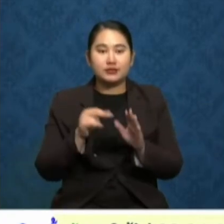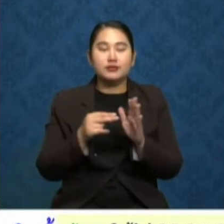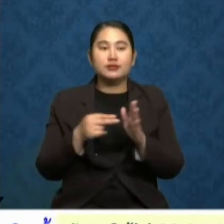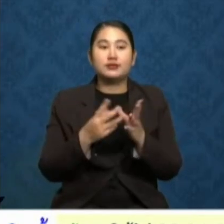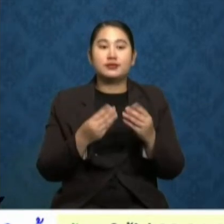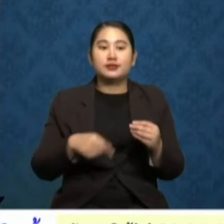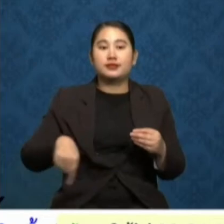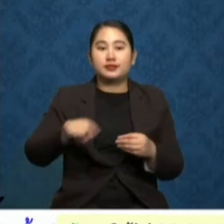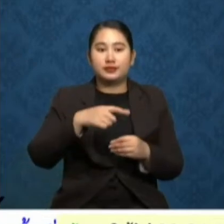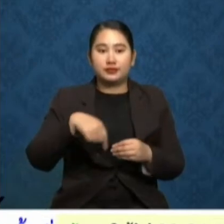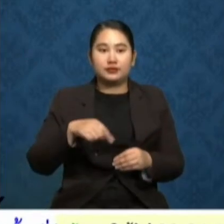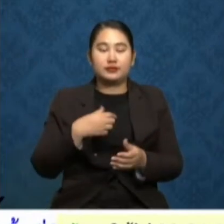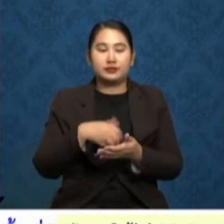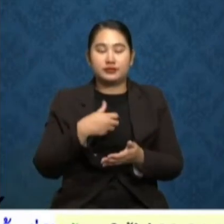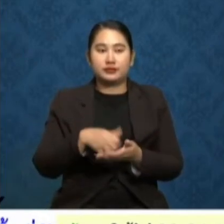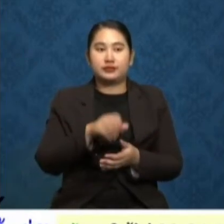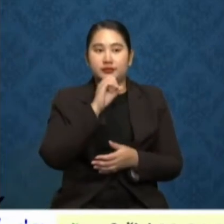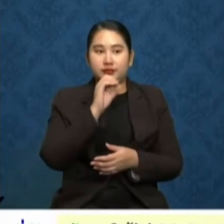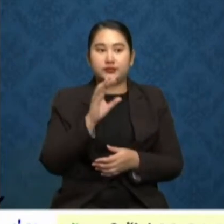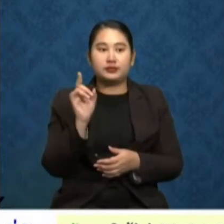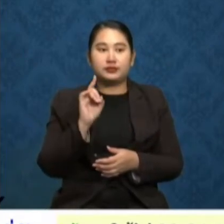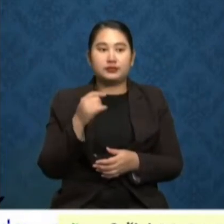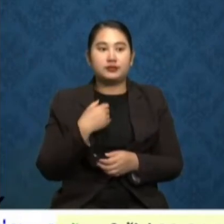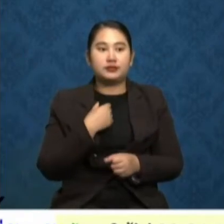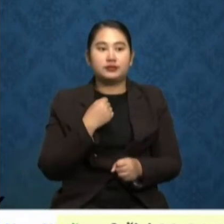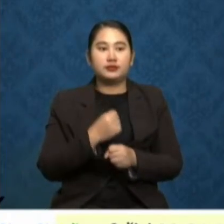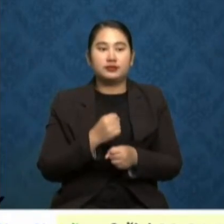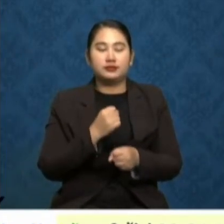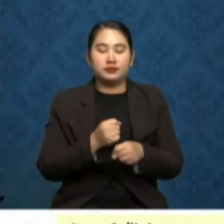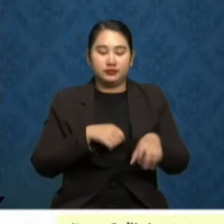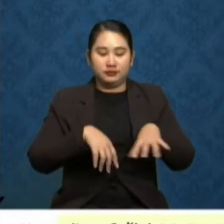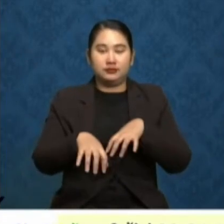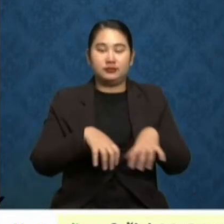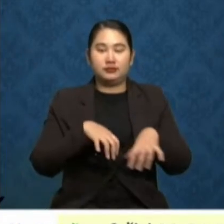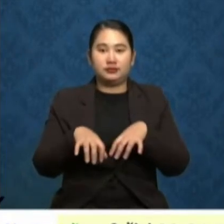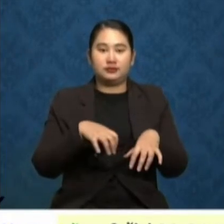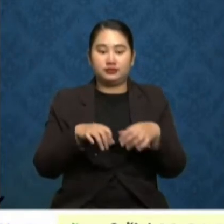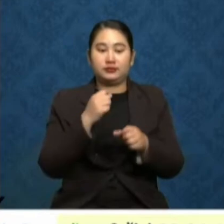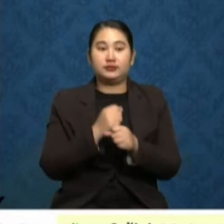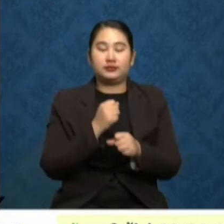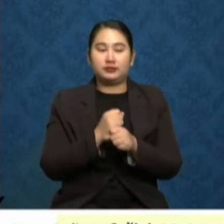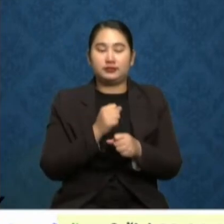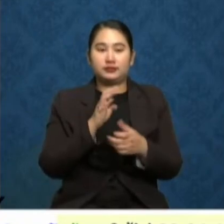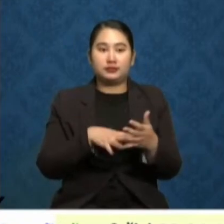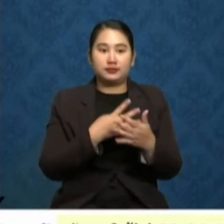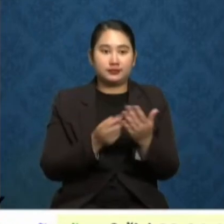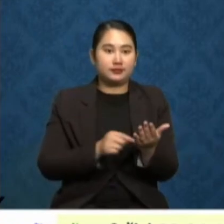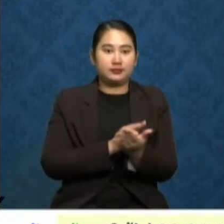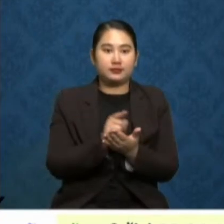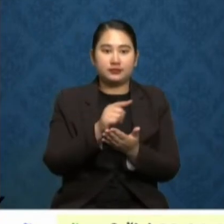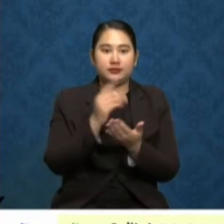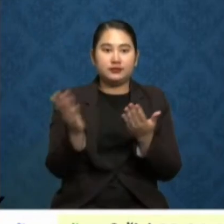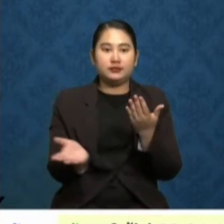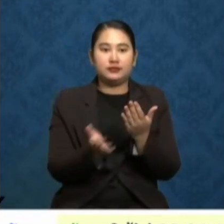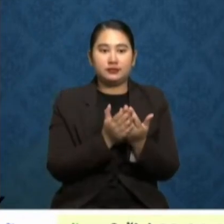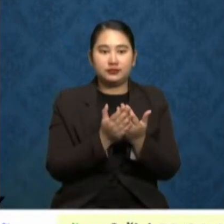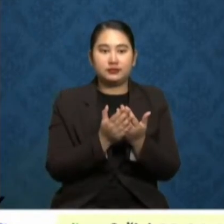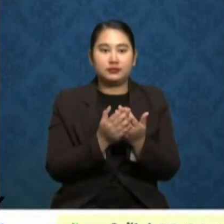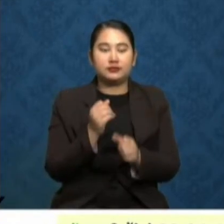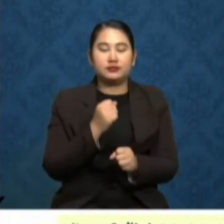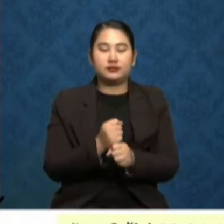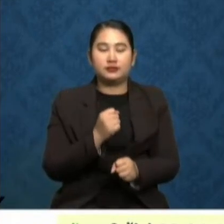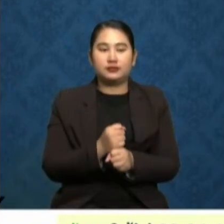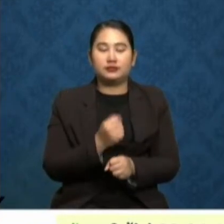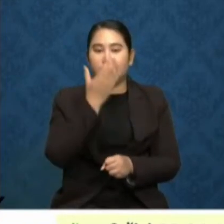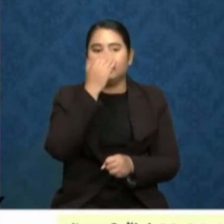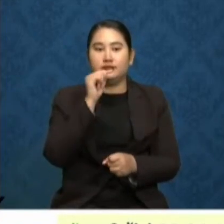นพนทต่ ที่เก่ใดเบืงต้นนี้ครันำบริหารจัดการ และทำแผนที่ท้ายรางพระกิศิา